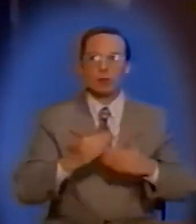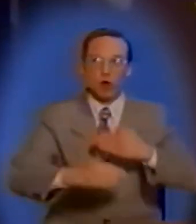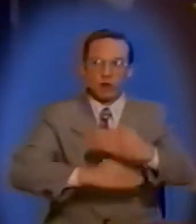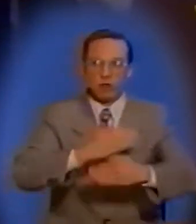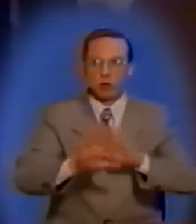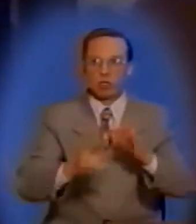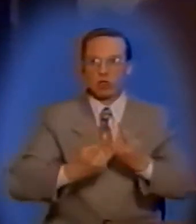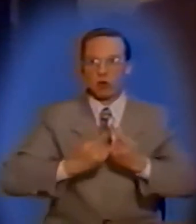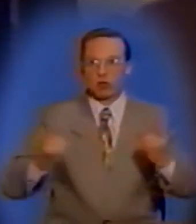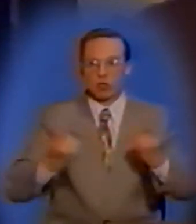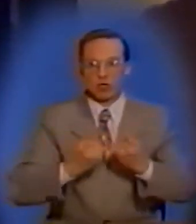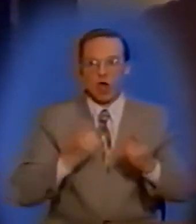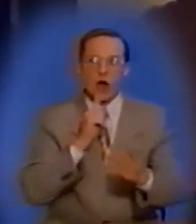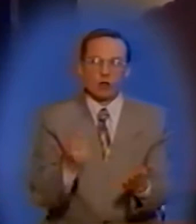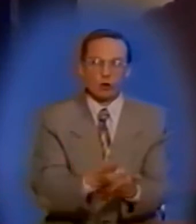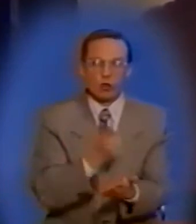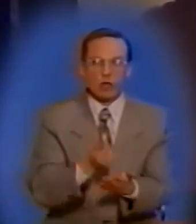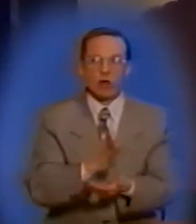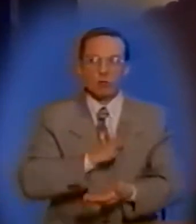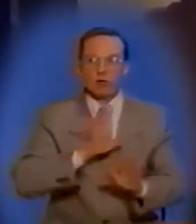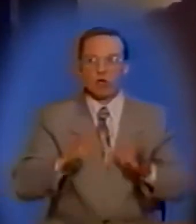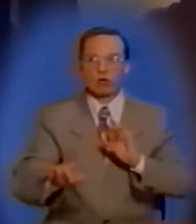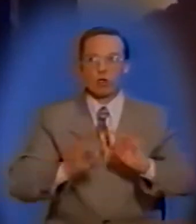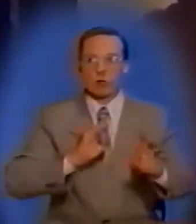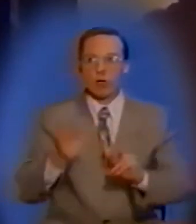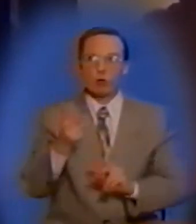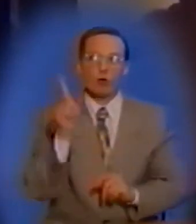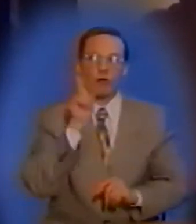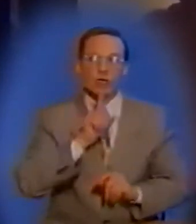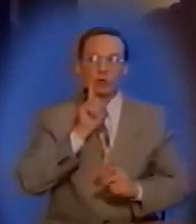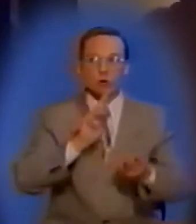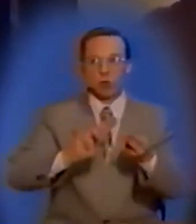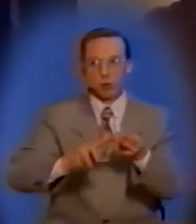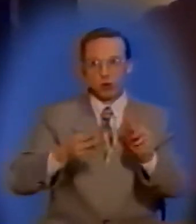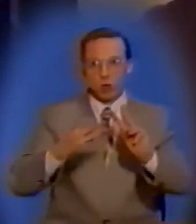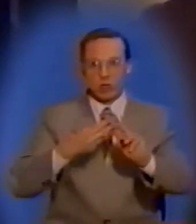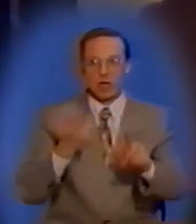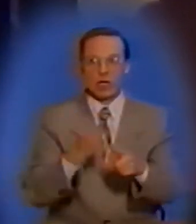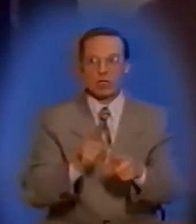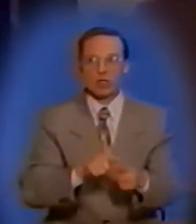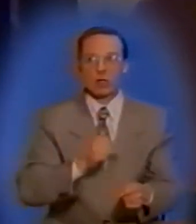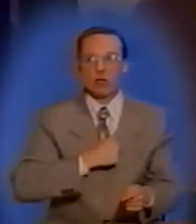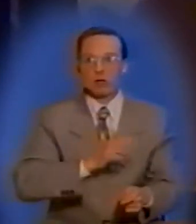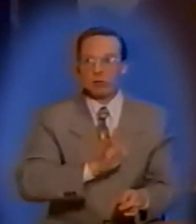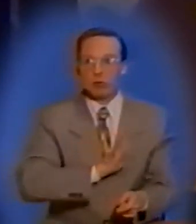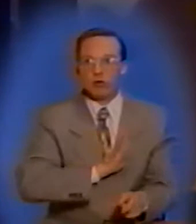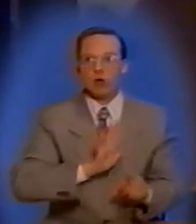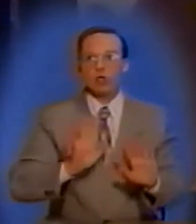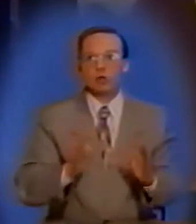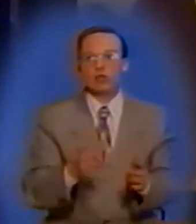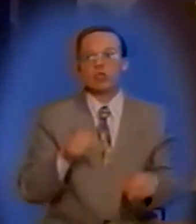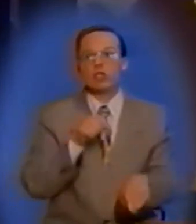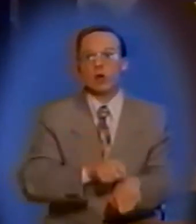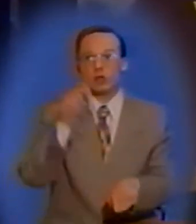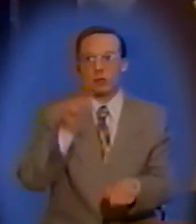kažkokį laikraštį, žurnalą. Ir tame tarpe buvo kažkokia reklama, kad du vaikinukai bučiuojasi. Ir tada man buvo kažkoks toks jausmas, kad